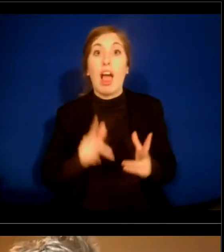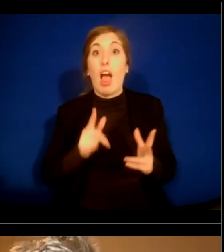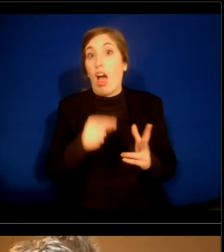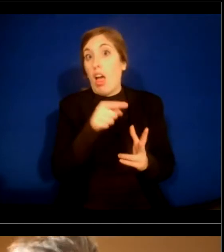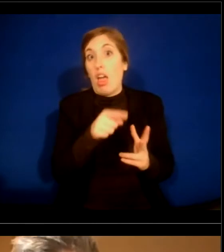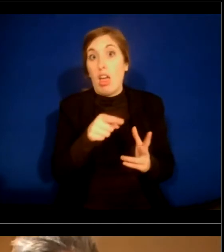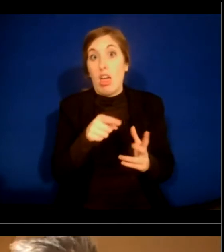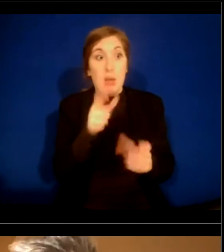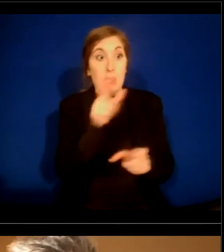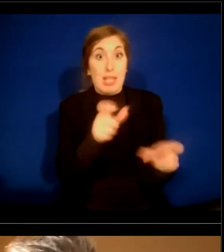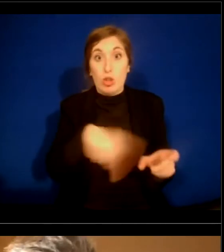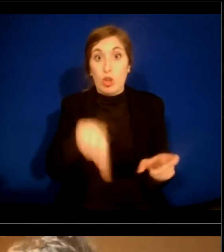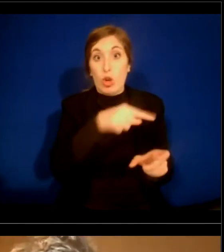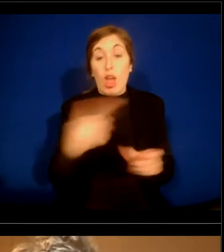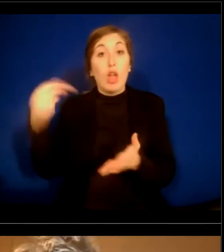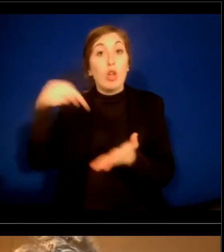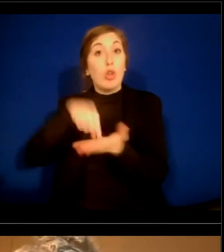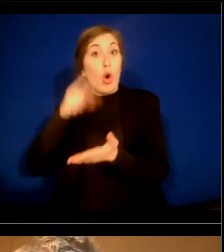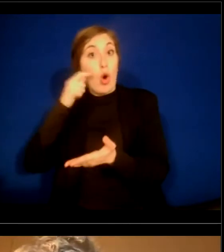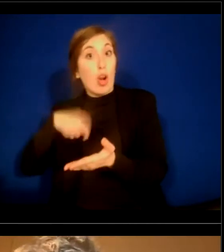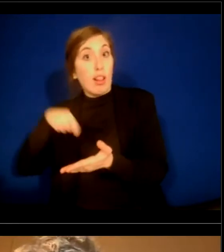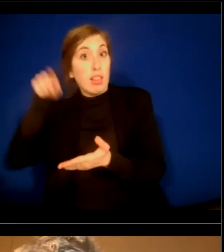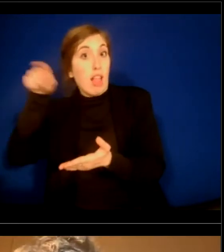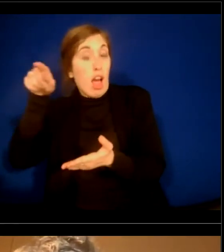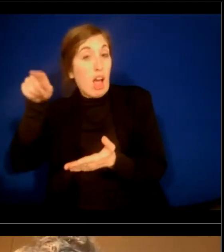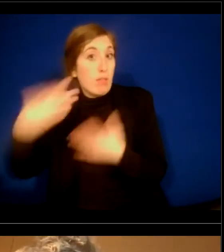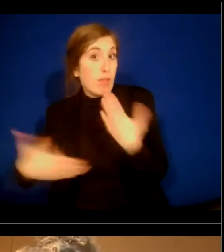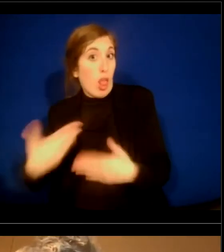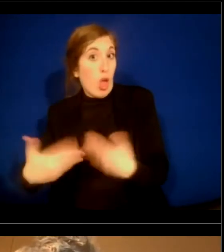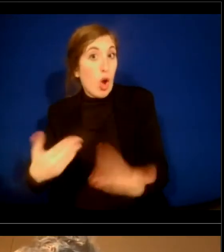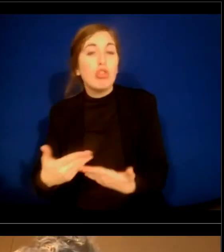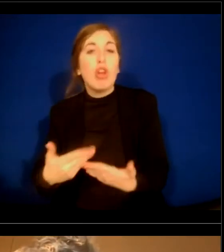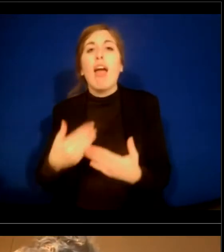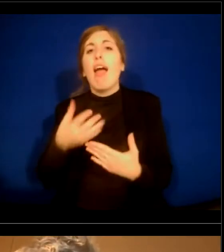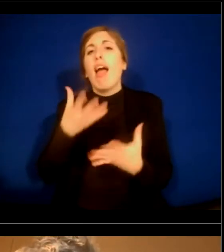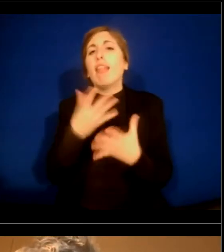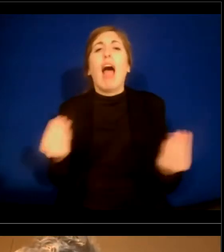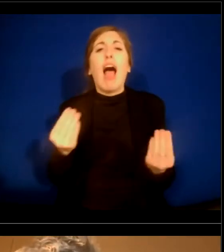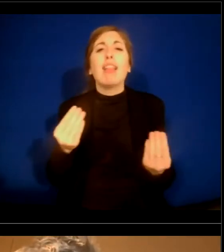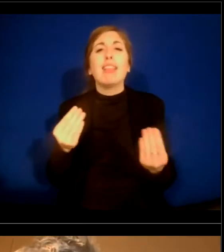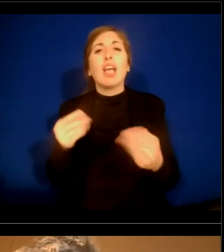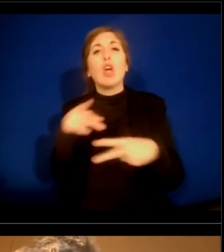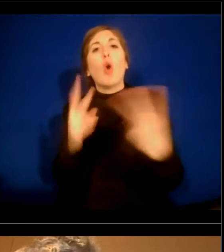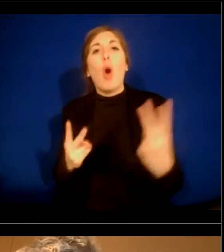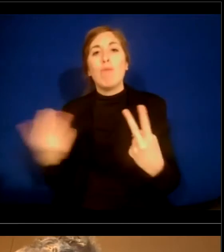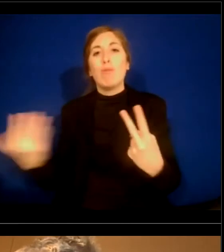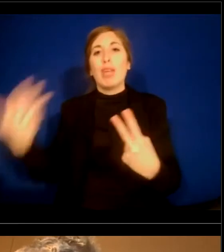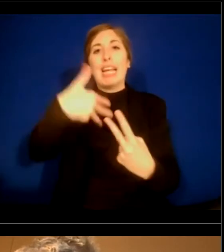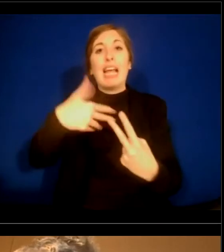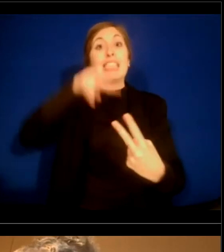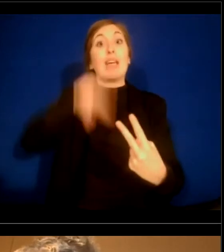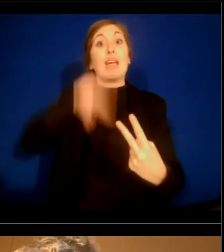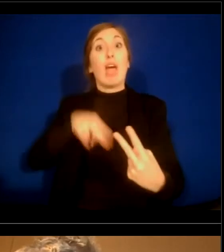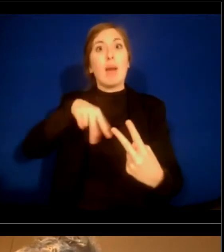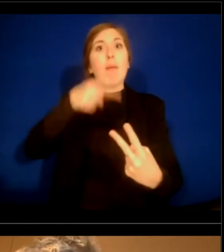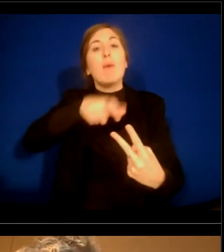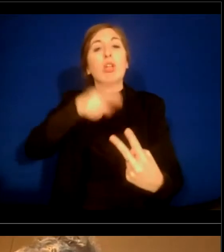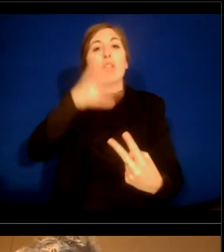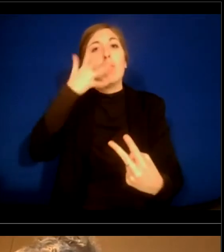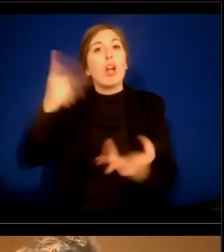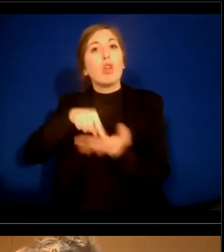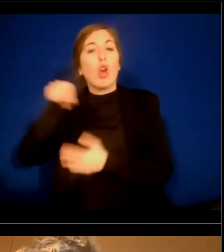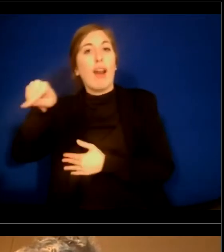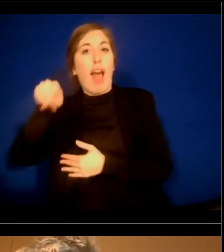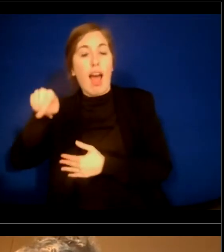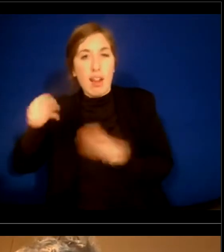possibile. Qualcuno si ferma ai confini perché ha voglia di rientrare, non ha desiderio, altri progetti migratori, per